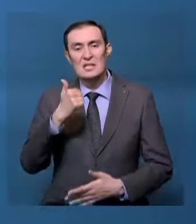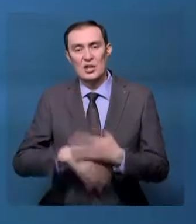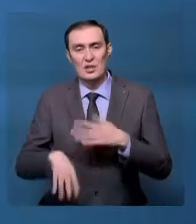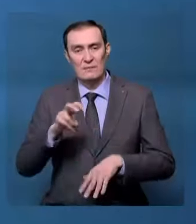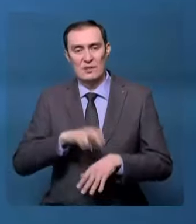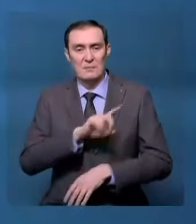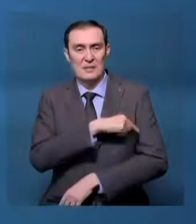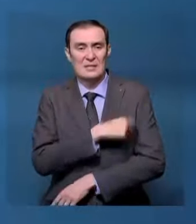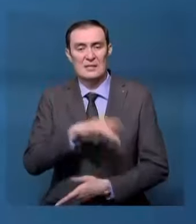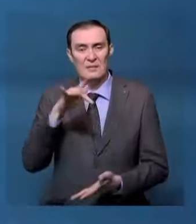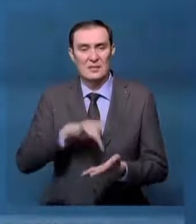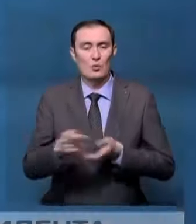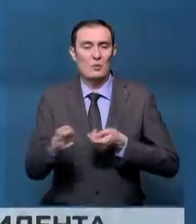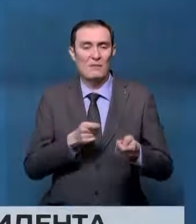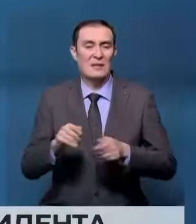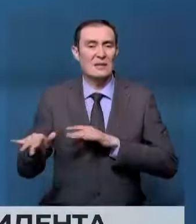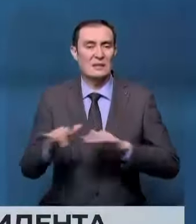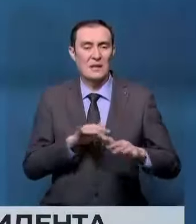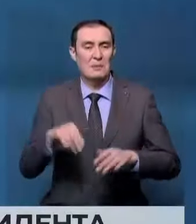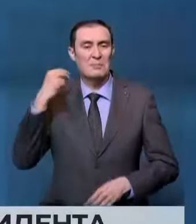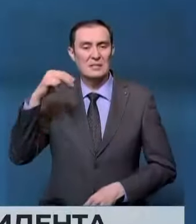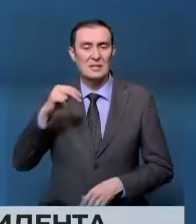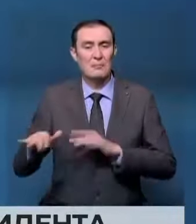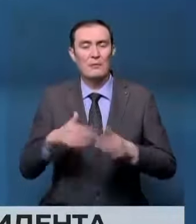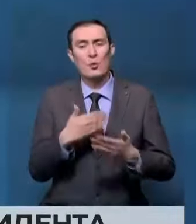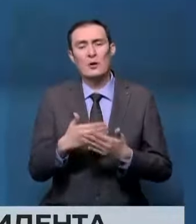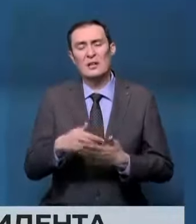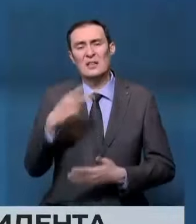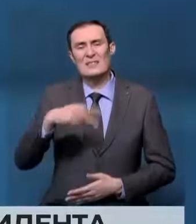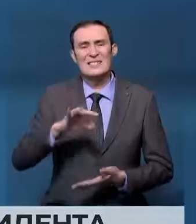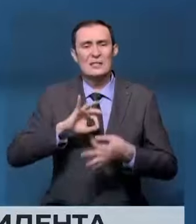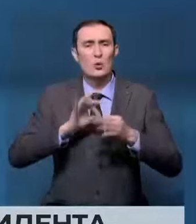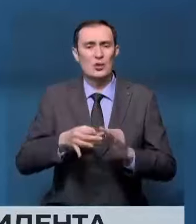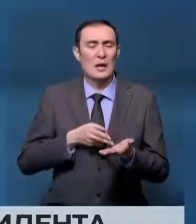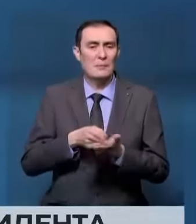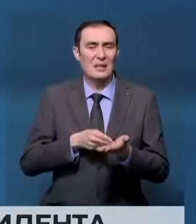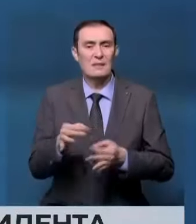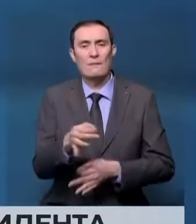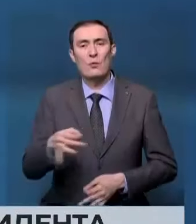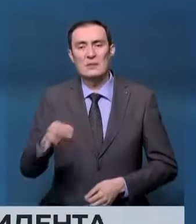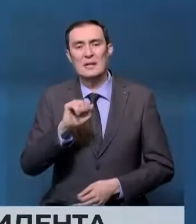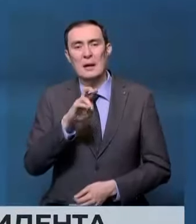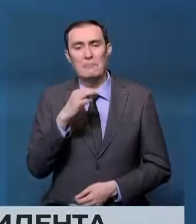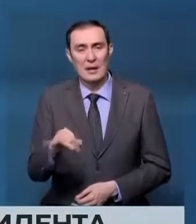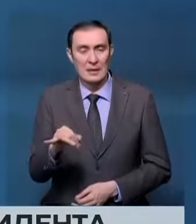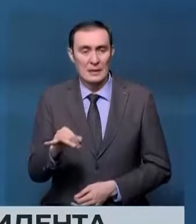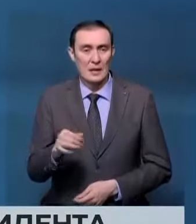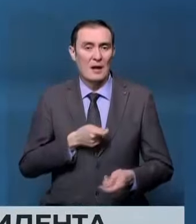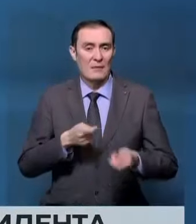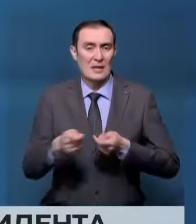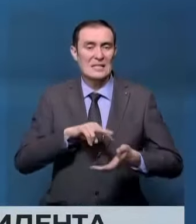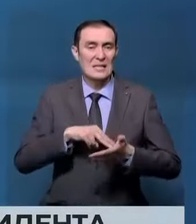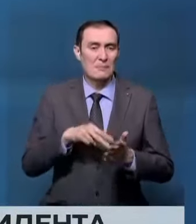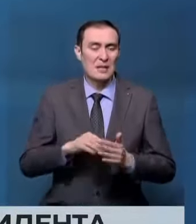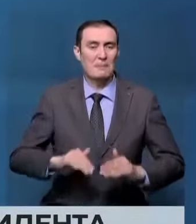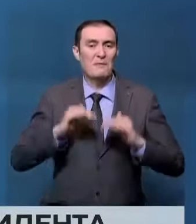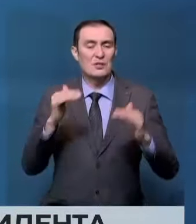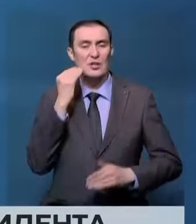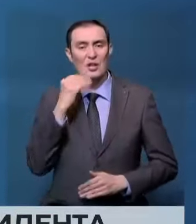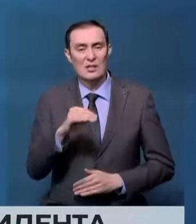Столичные врачи медицинского центра управления делами президента провели около 20 сложнейших операций в области Абай. Местные власти